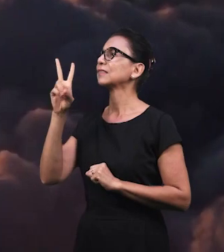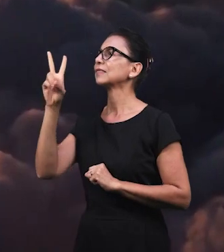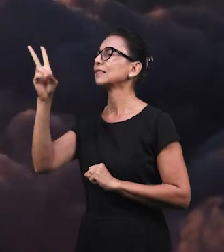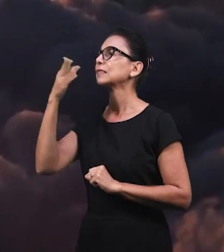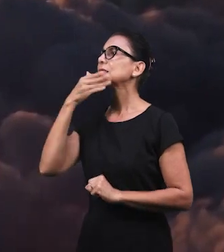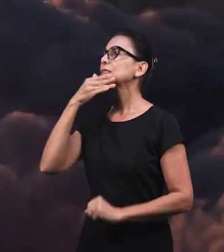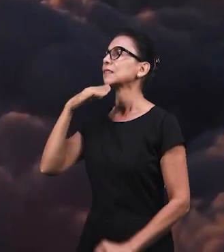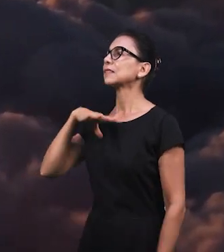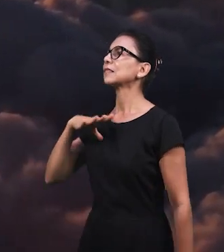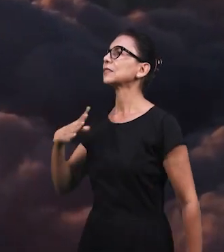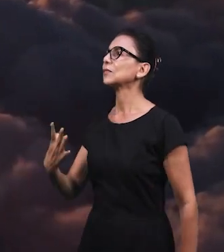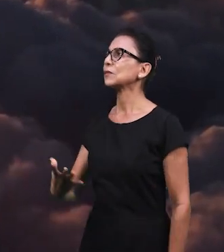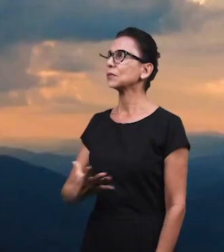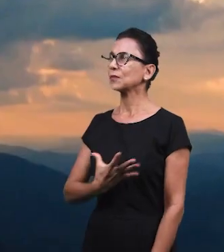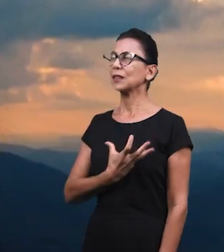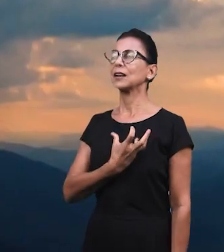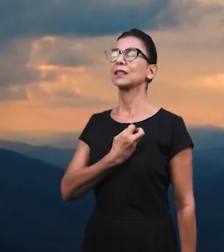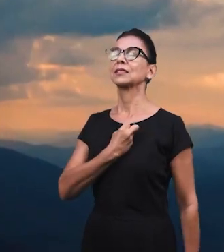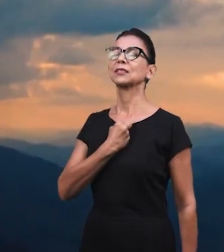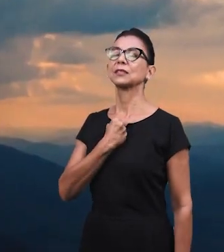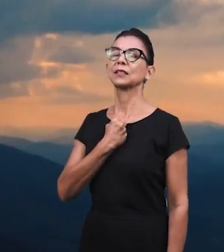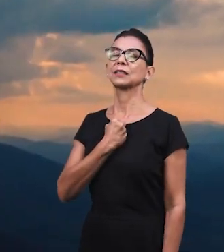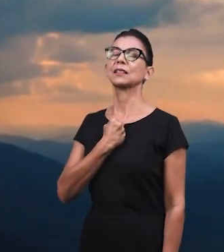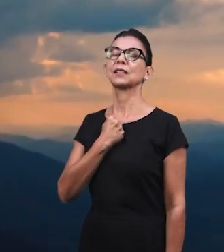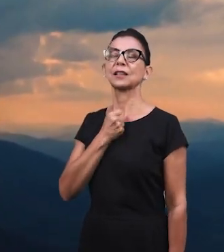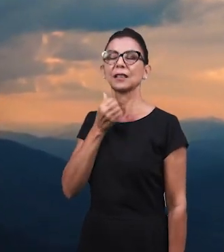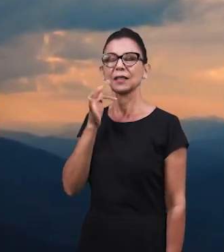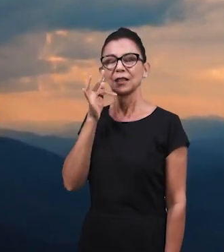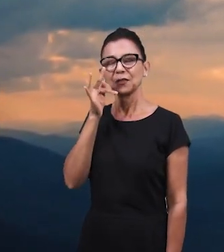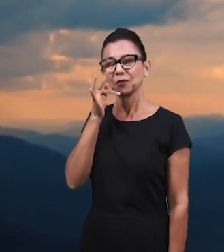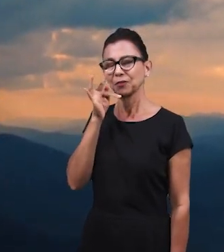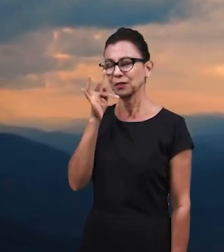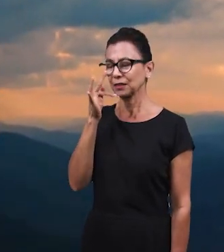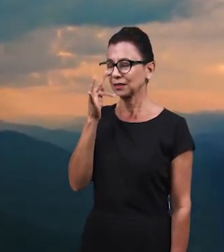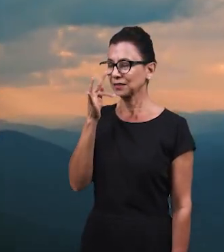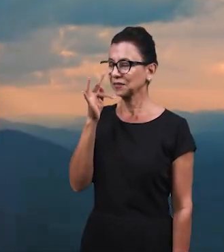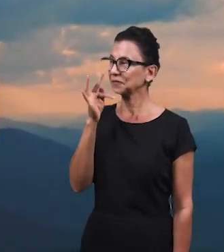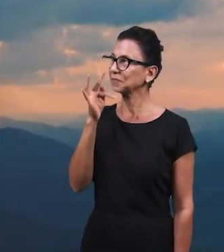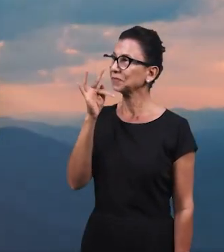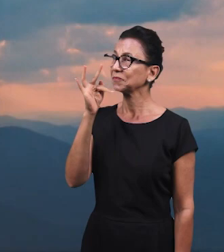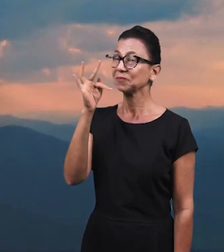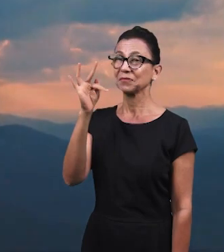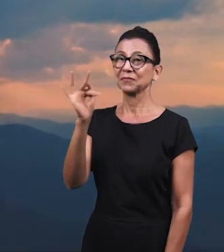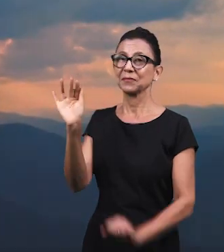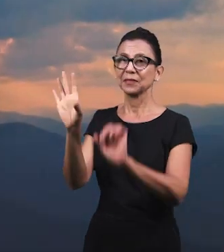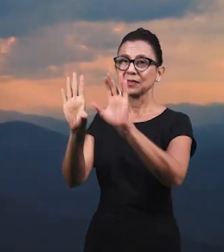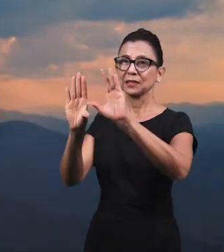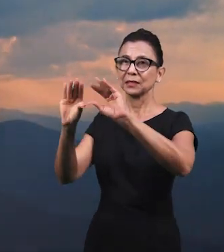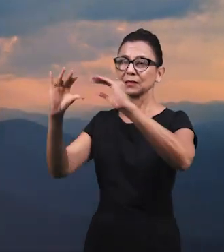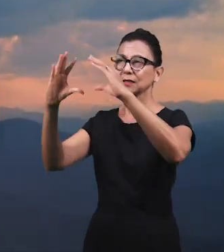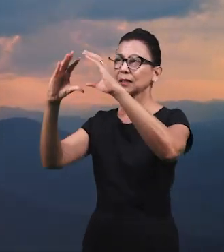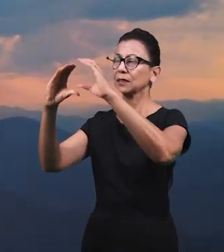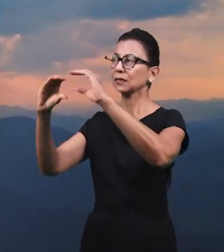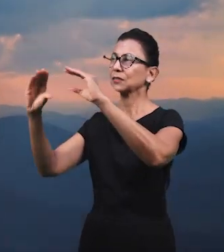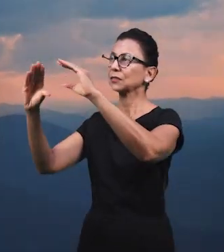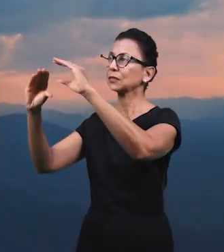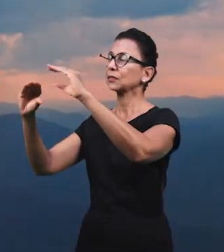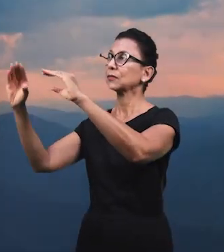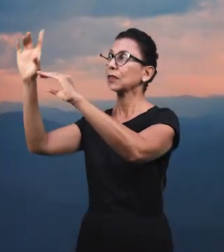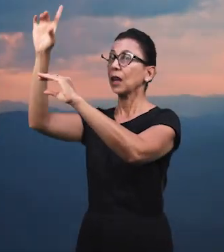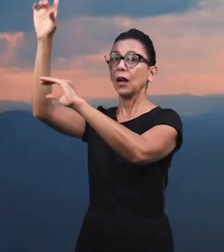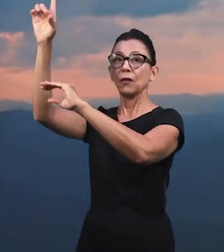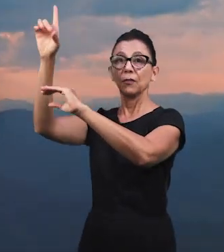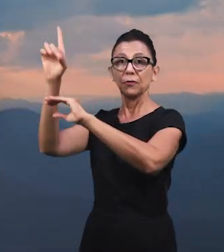Я с нетерпением жду пришествия Господа. моего, вскоре он придет